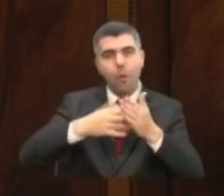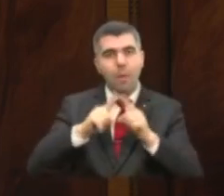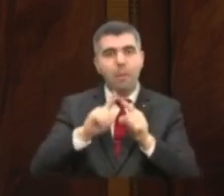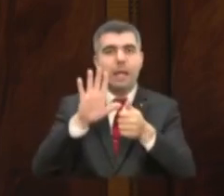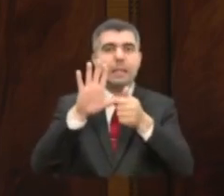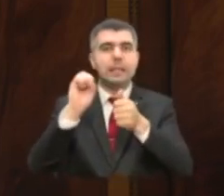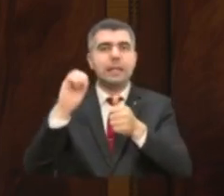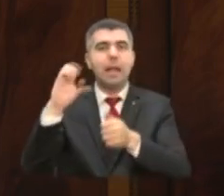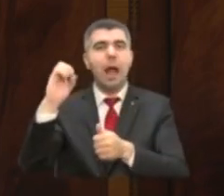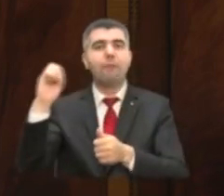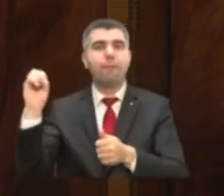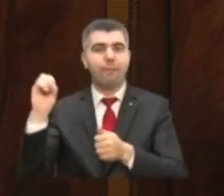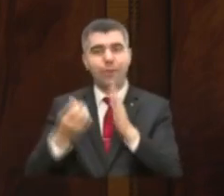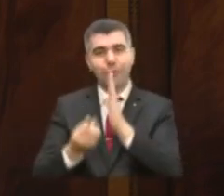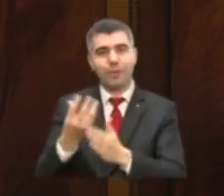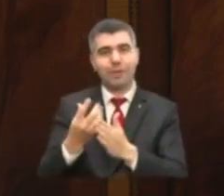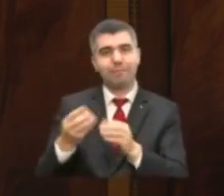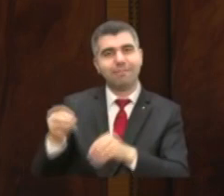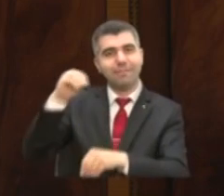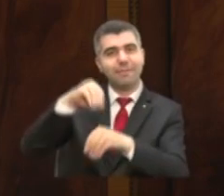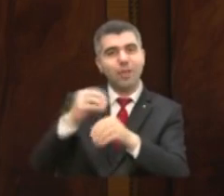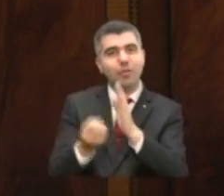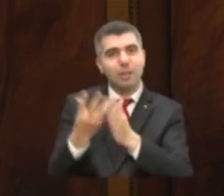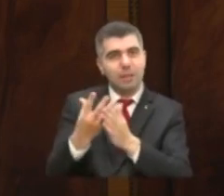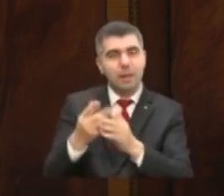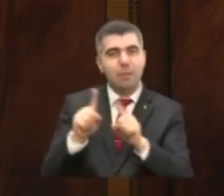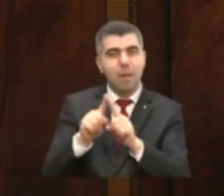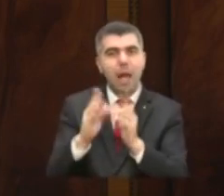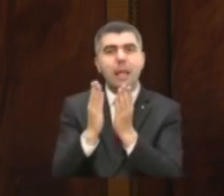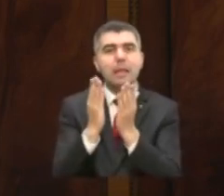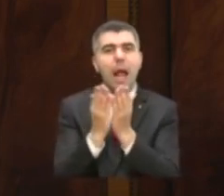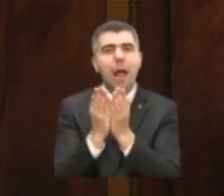أو المتدرب راه يجد تأثيرها مباشرة.